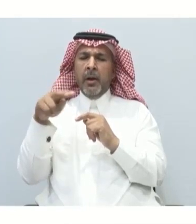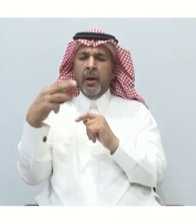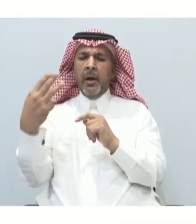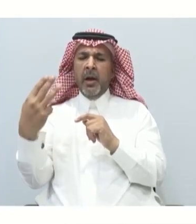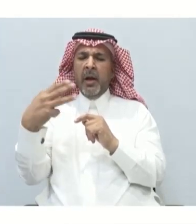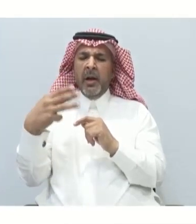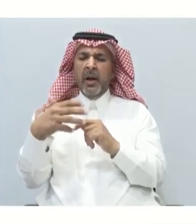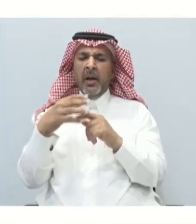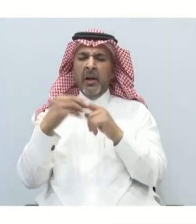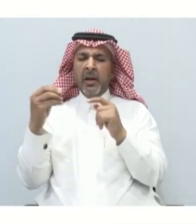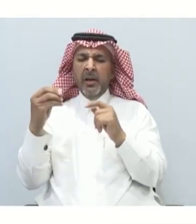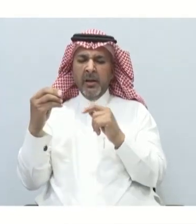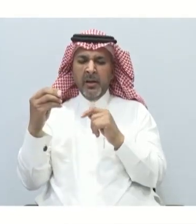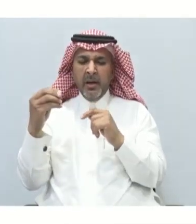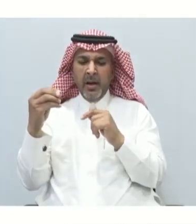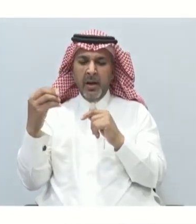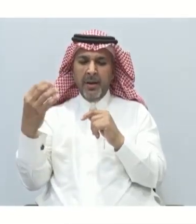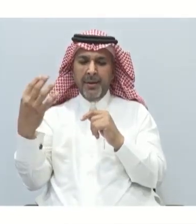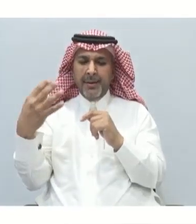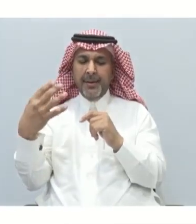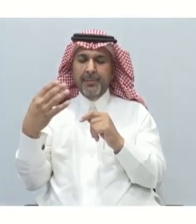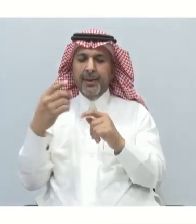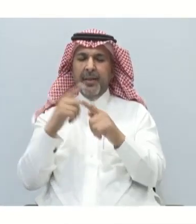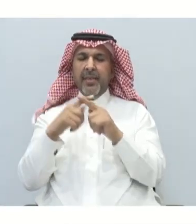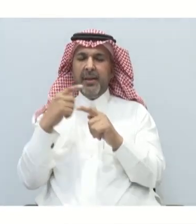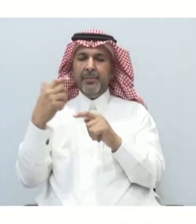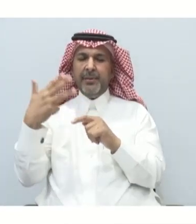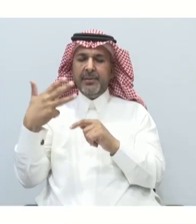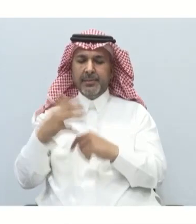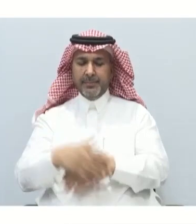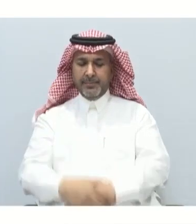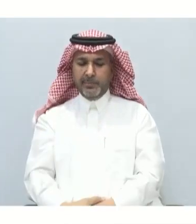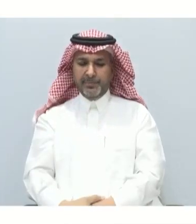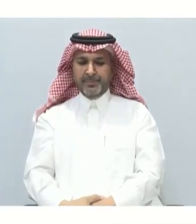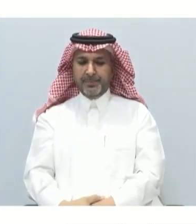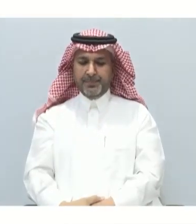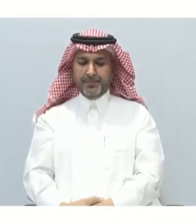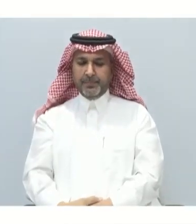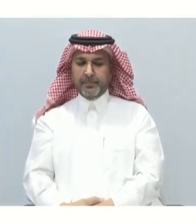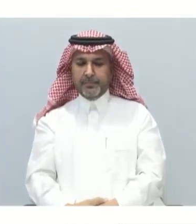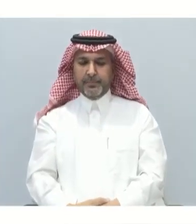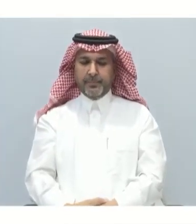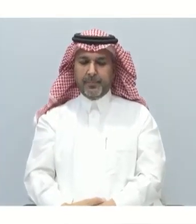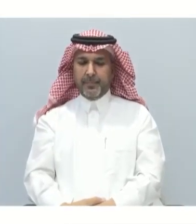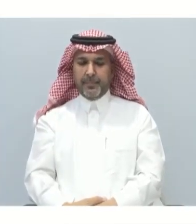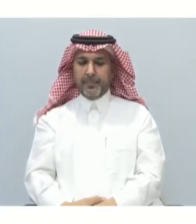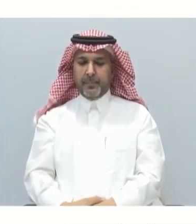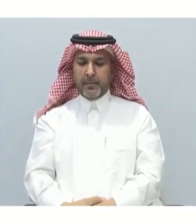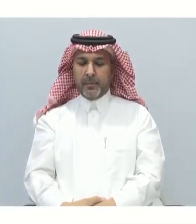ناقصا 40 في 90 هذا بالنسبه للبسط تمام نزل